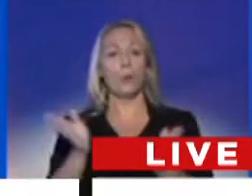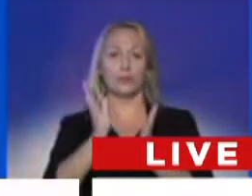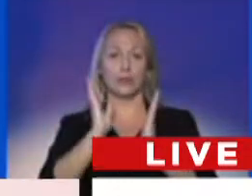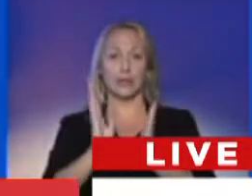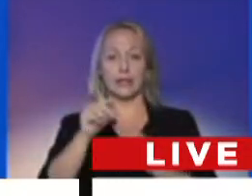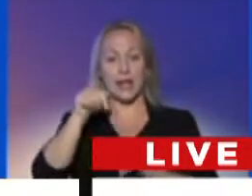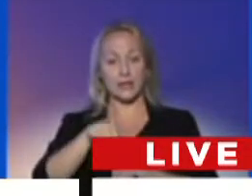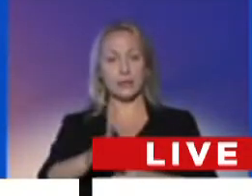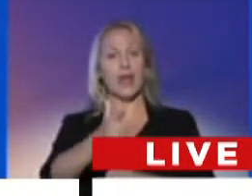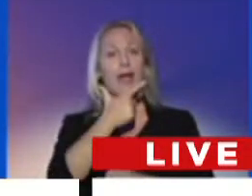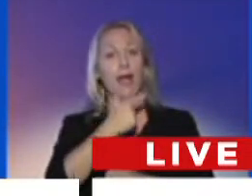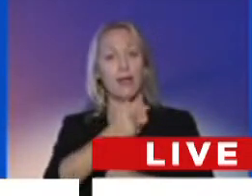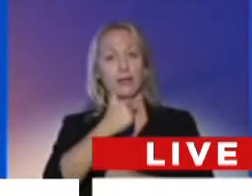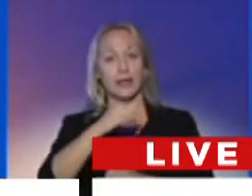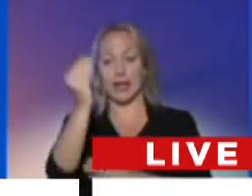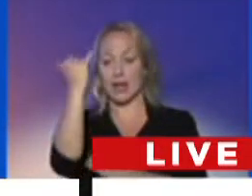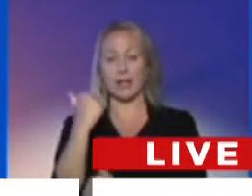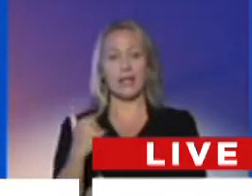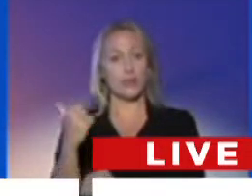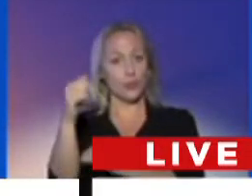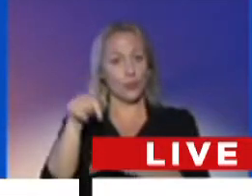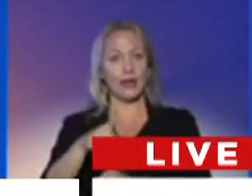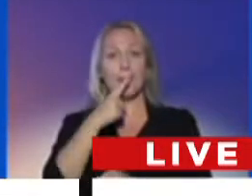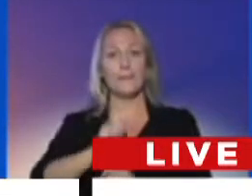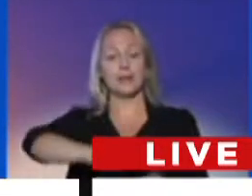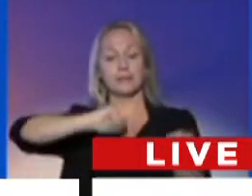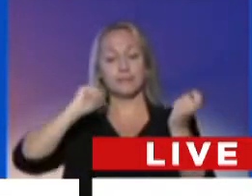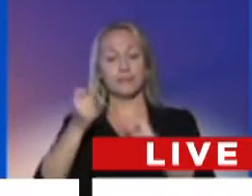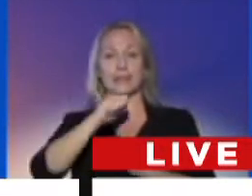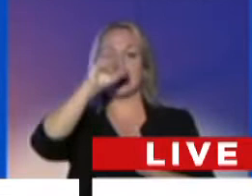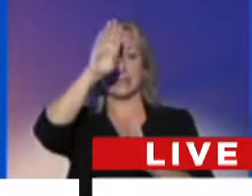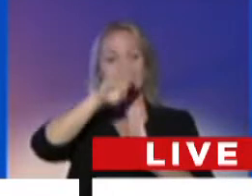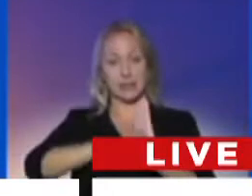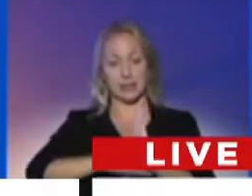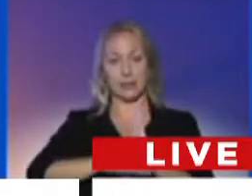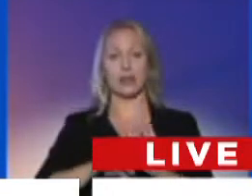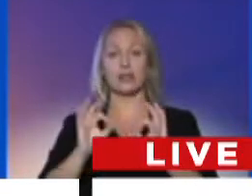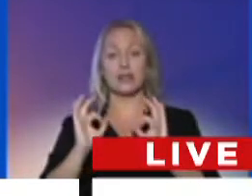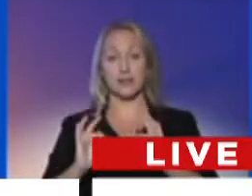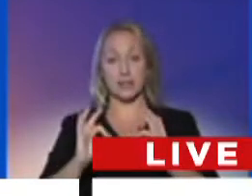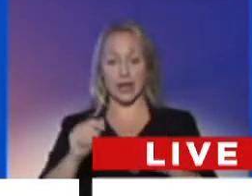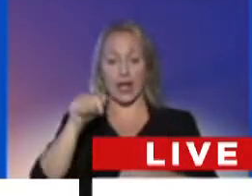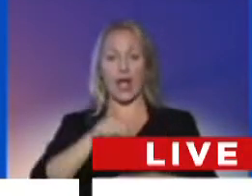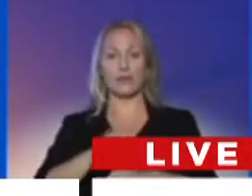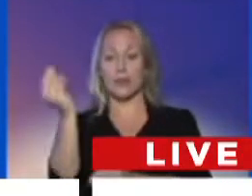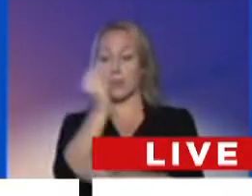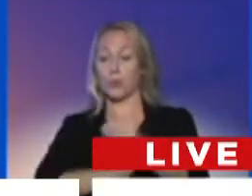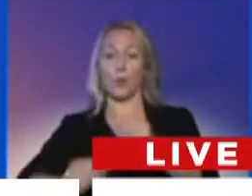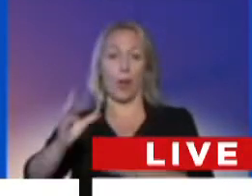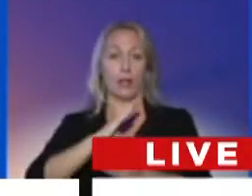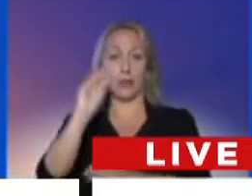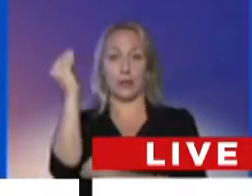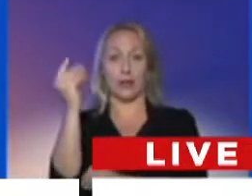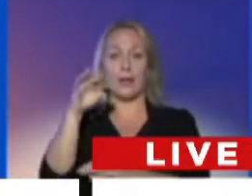τη δυνατότητα που έχει αυτή η Βουλή ως αναθεωρητική και προφανώς έχοντας την πλειοψηφία εκεί που απαιτείται η